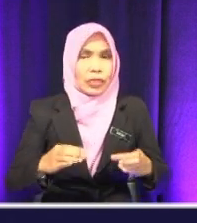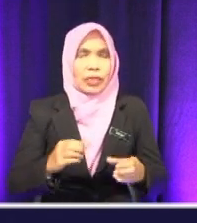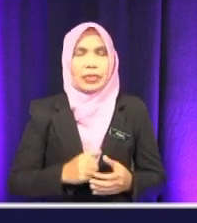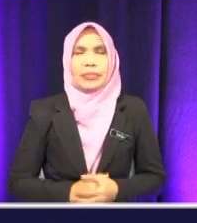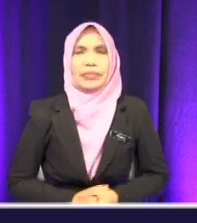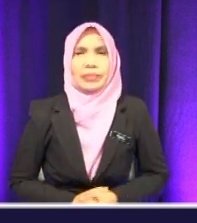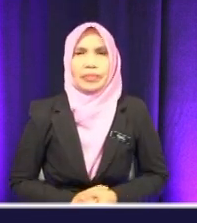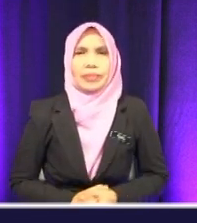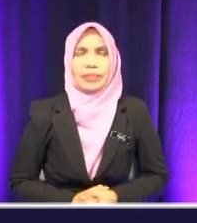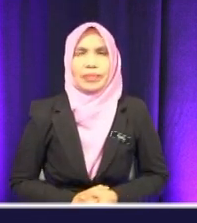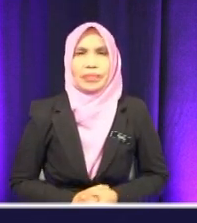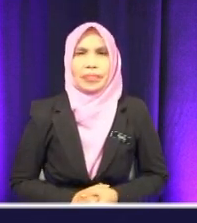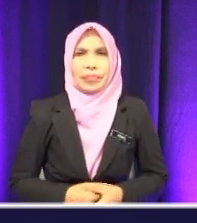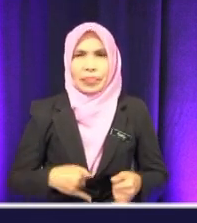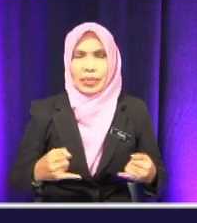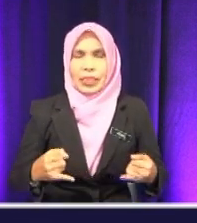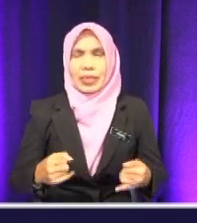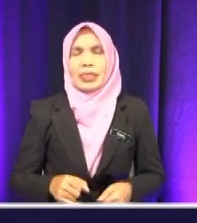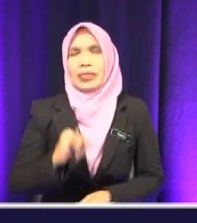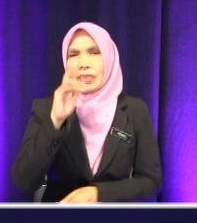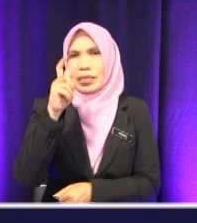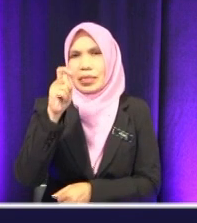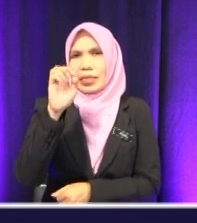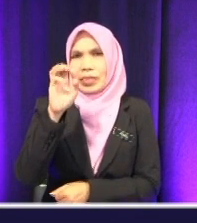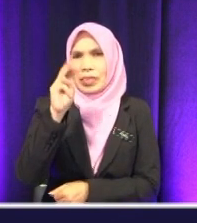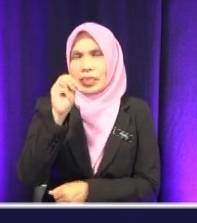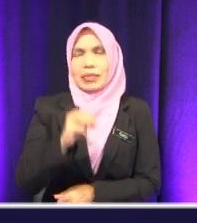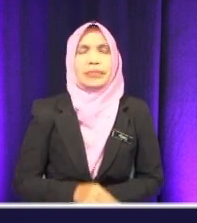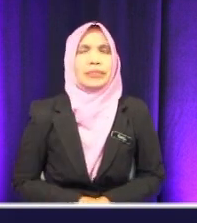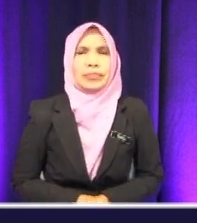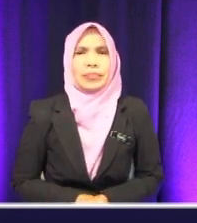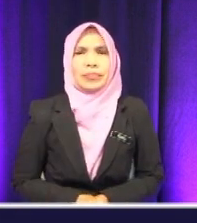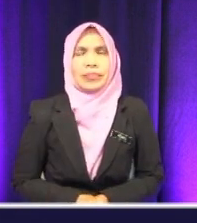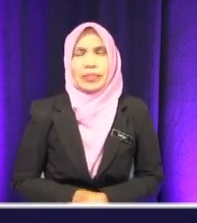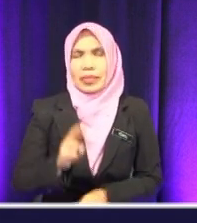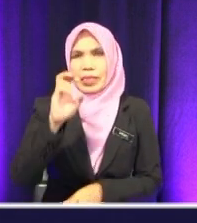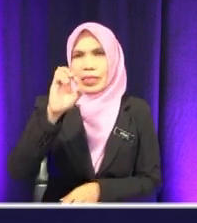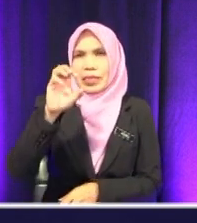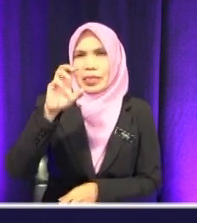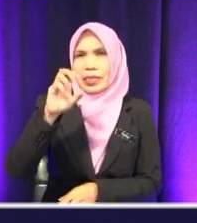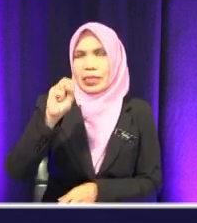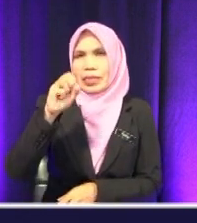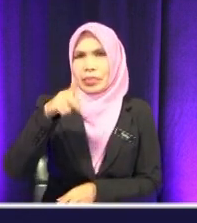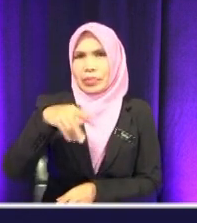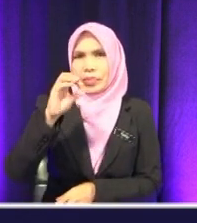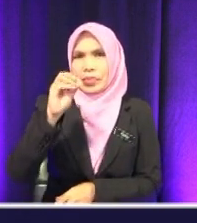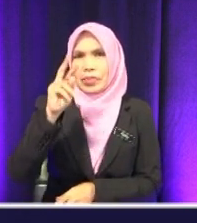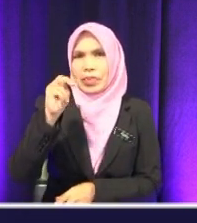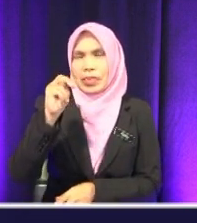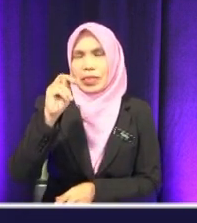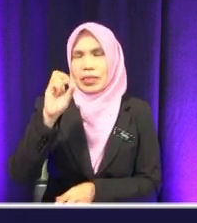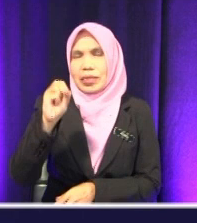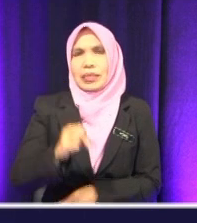Oke jenis item responden high untuk bagian berespon terbuka di respon